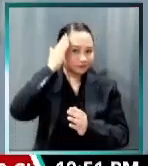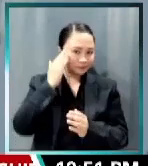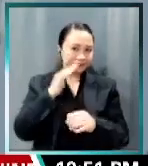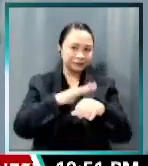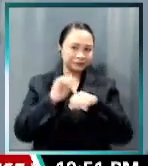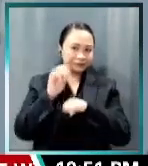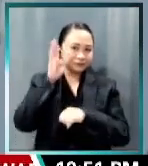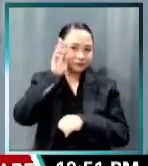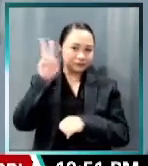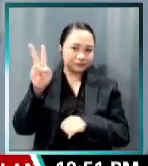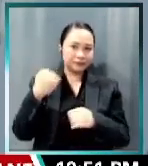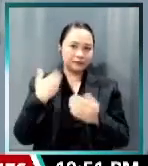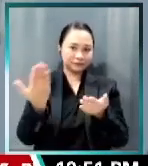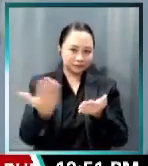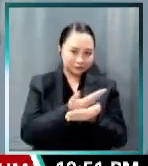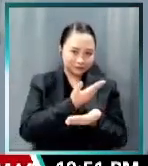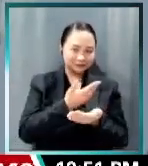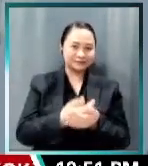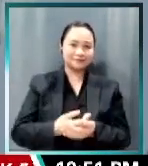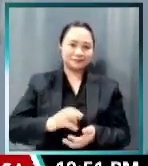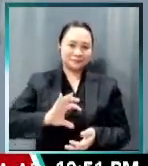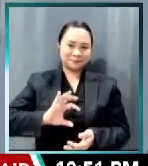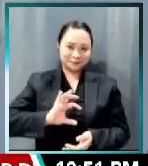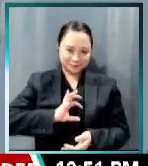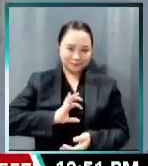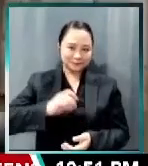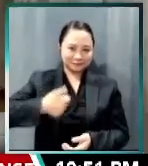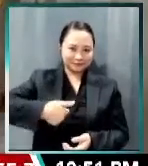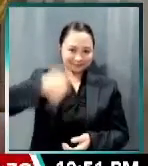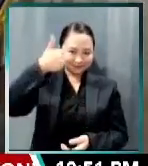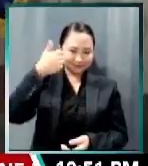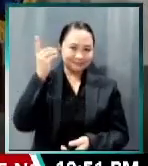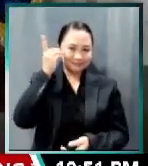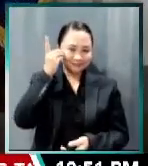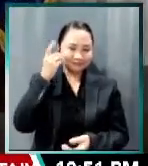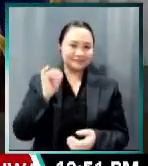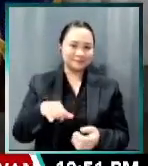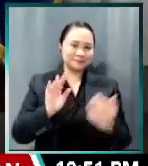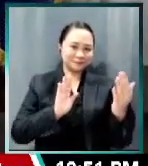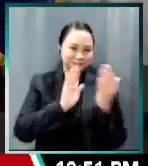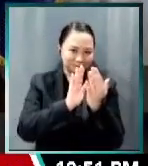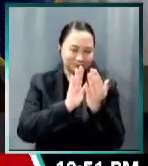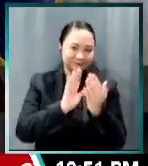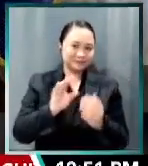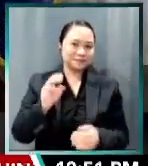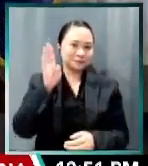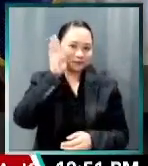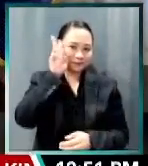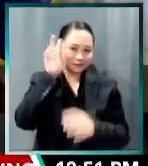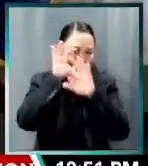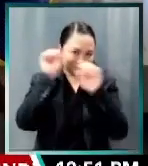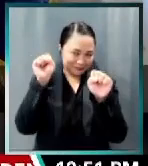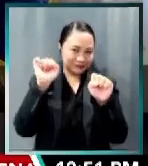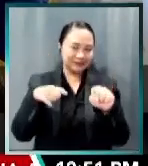bagong IBO flyweight champion na si Dave Doberman Apolinario. Sinalubong ni Pangulong Marcos si Apolinario at tinanggap ang boxing